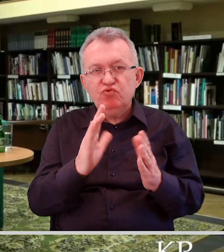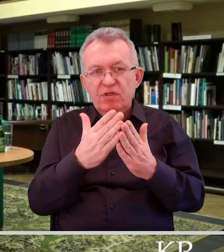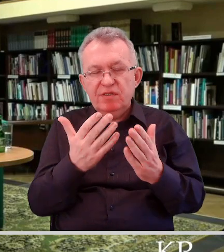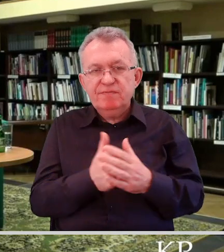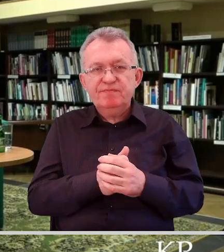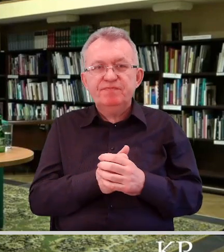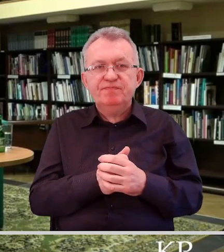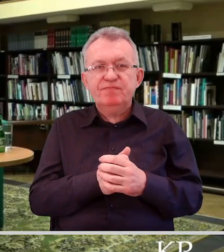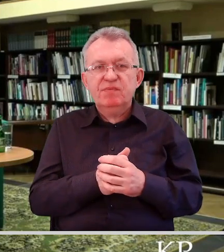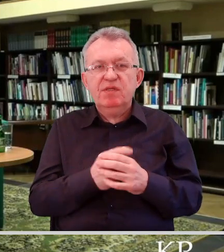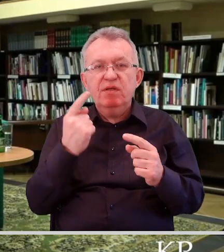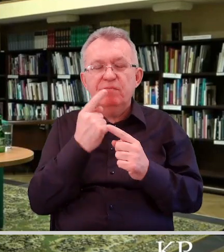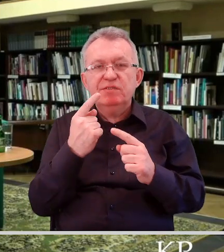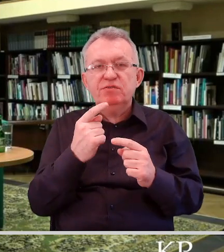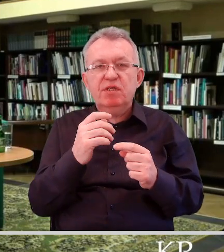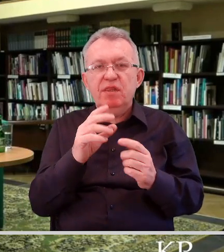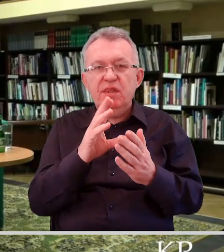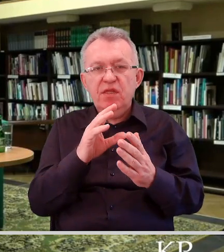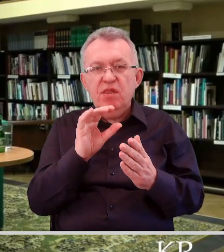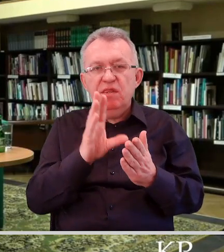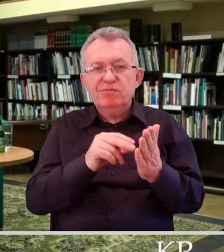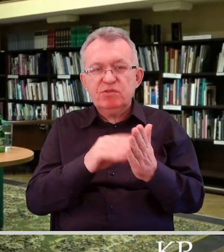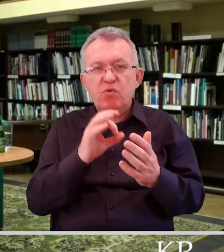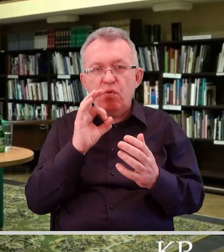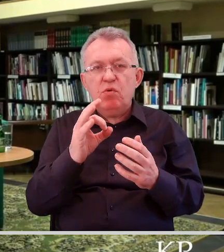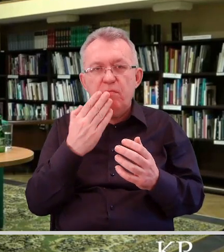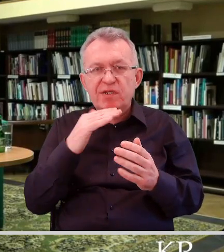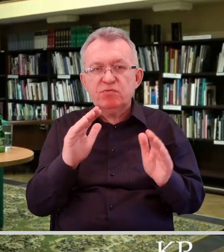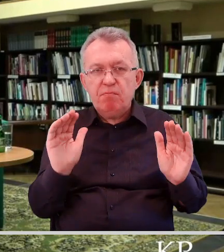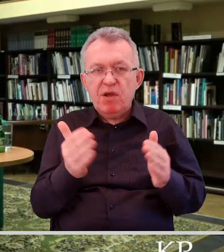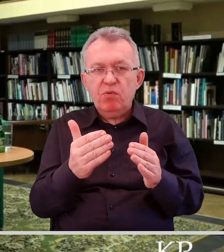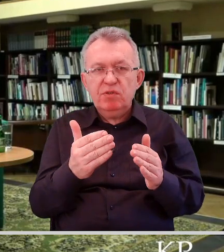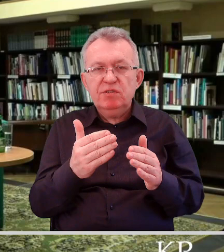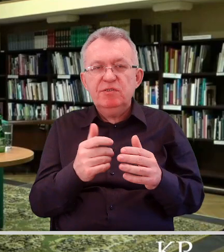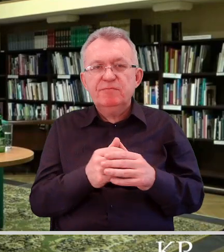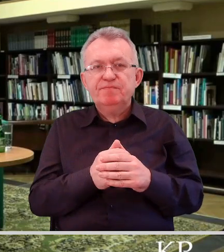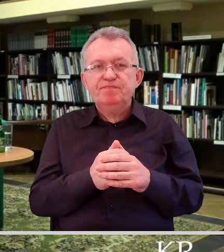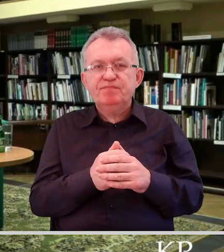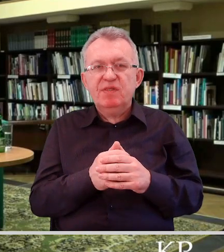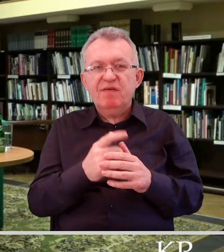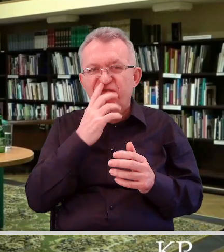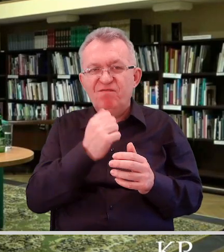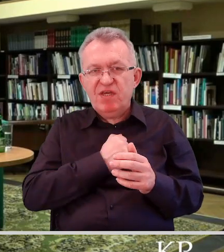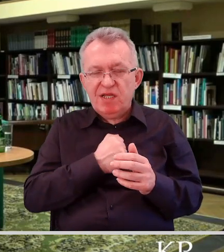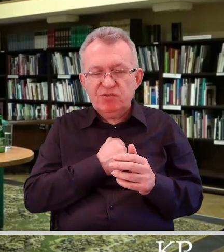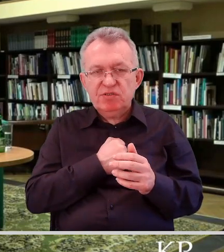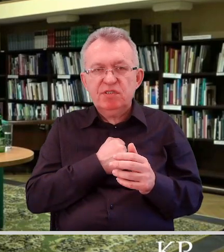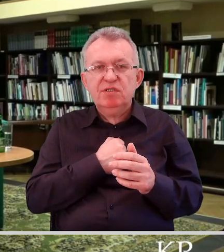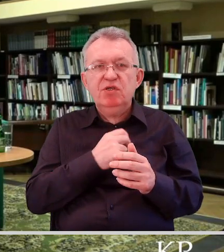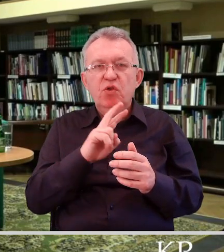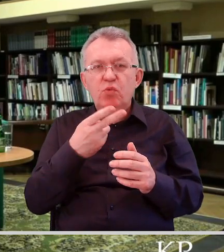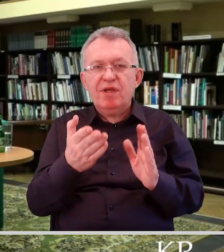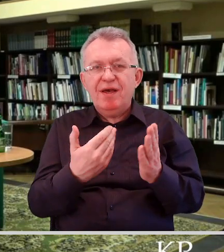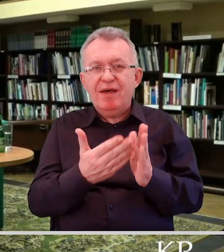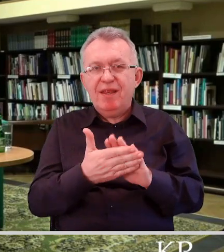czytelniczemu. Myślę tutaj na przykład o bardzo mało jakby wyraźnej, czy też podanej z drugiej